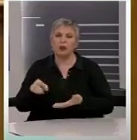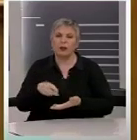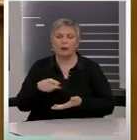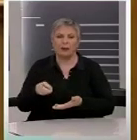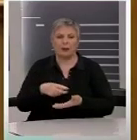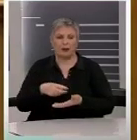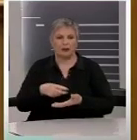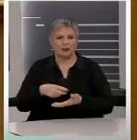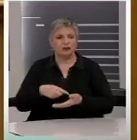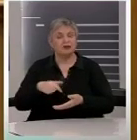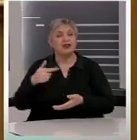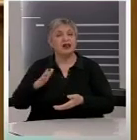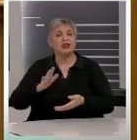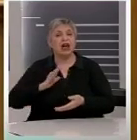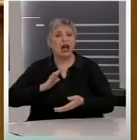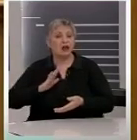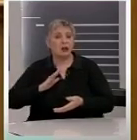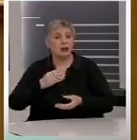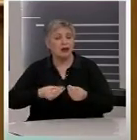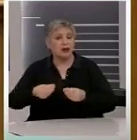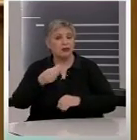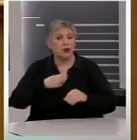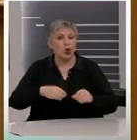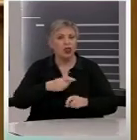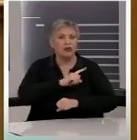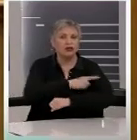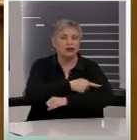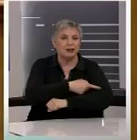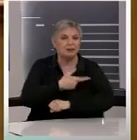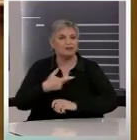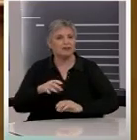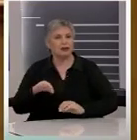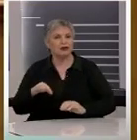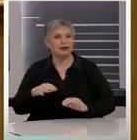τα μεσαία στρώματα θα είναι πιο ισχυροί ή πιο αδύναμοι?